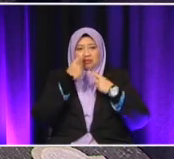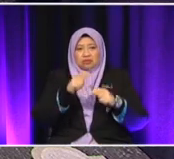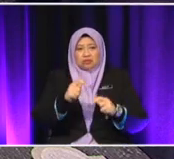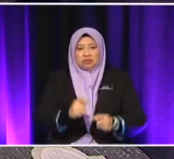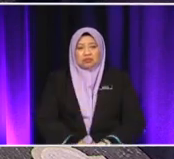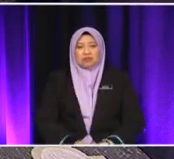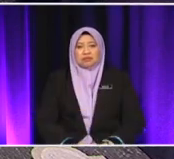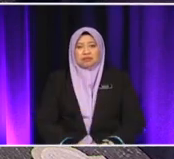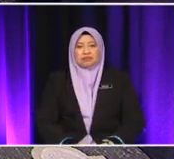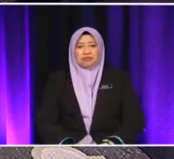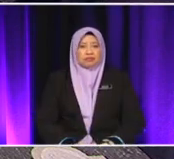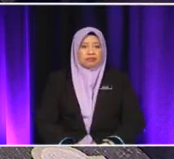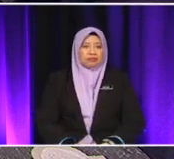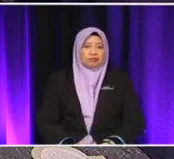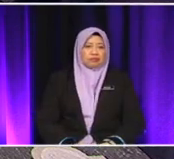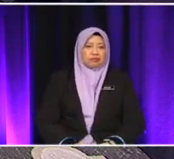itu